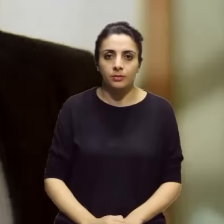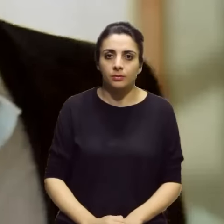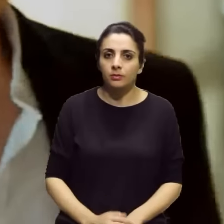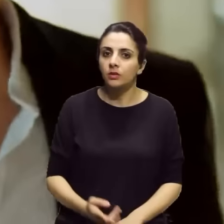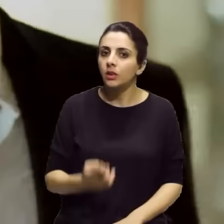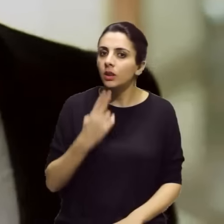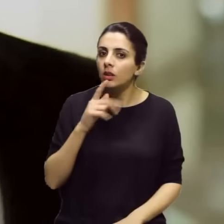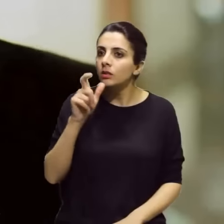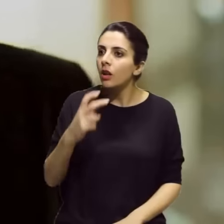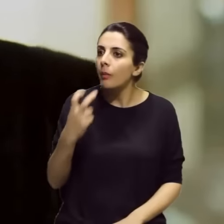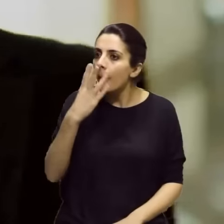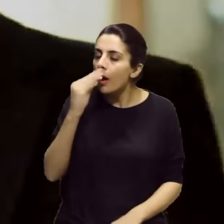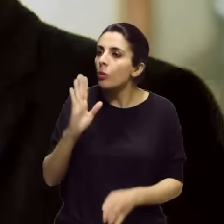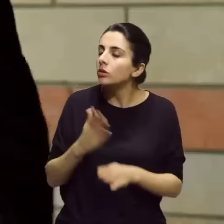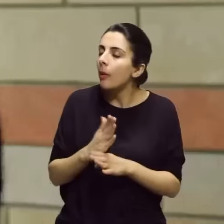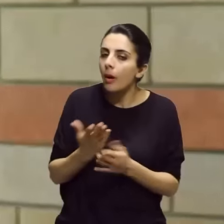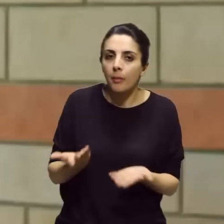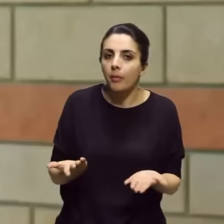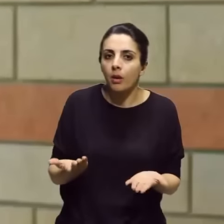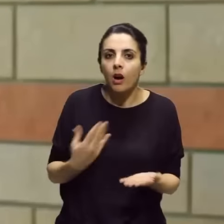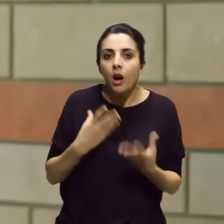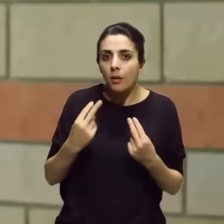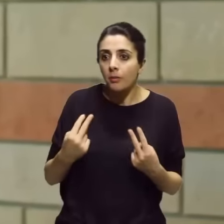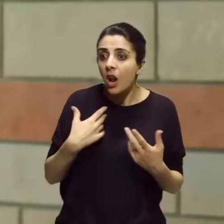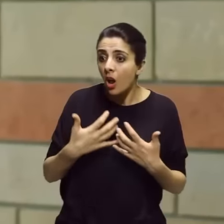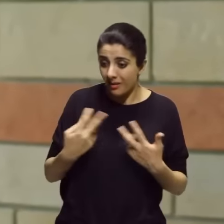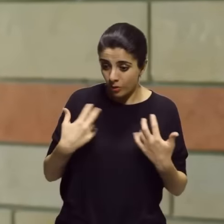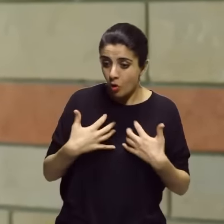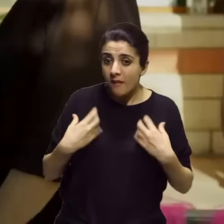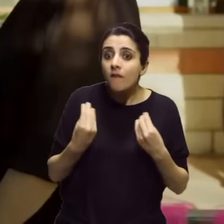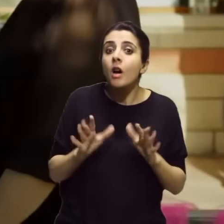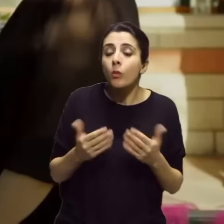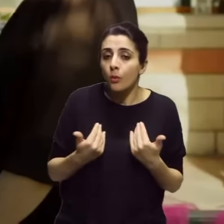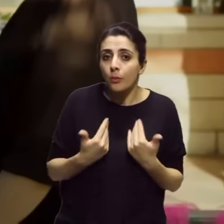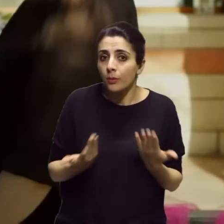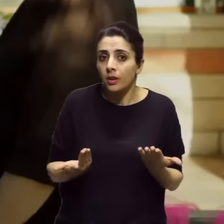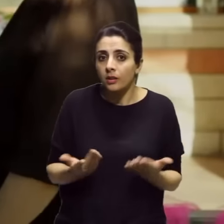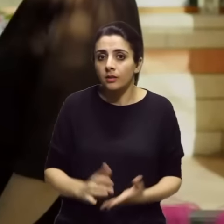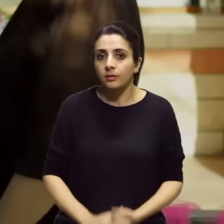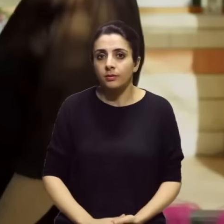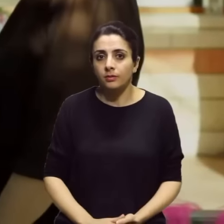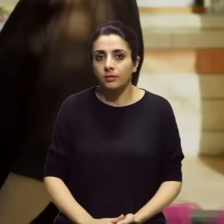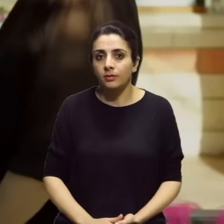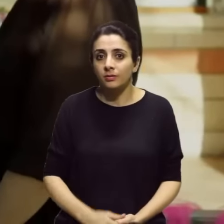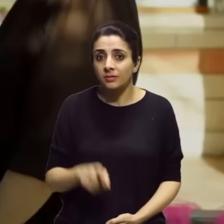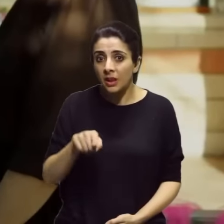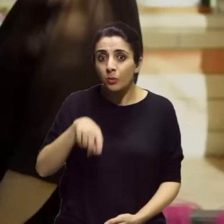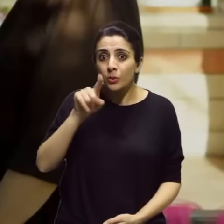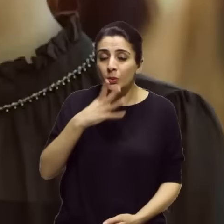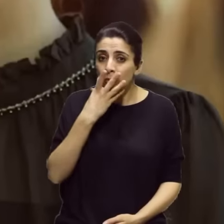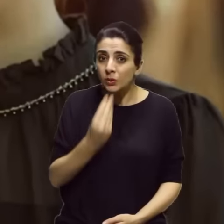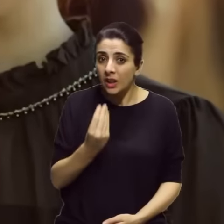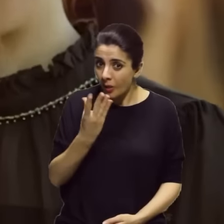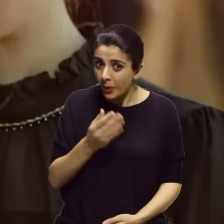Hayır, ben bu kızın ilgisini niye çekemiyorum ya? Hayır, yani hiç mi güven vermiyorum ben bu kıza? Sen bugün çok güzel oldun, biliyor